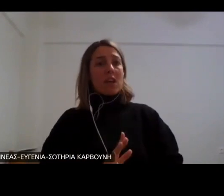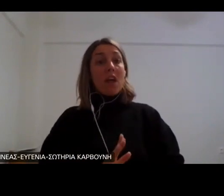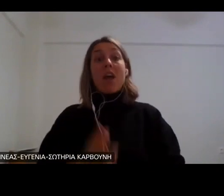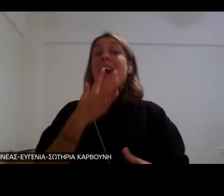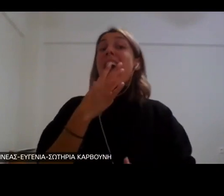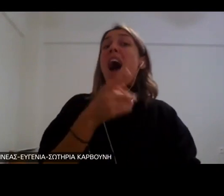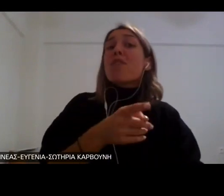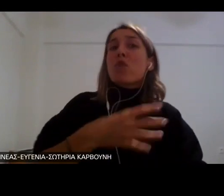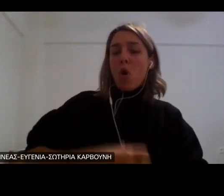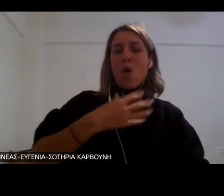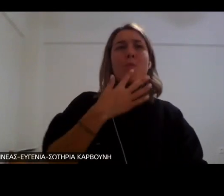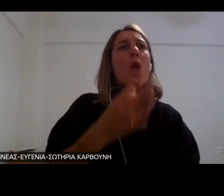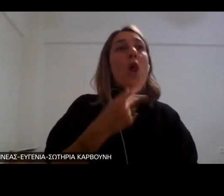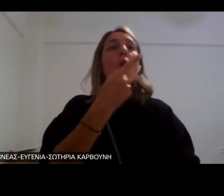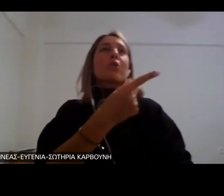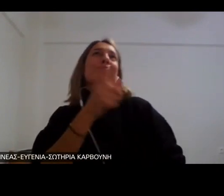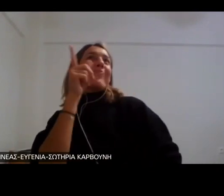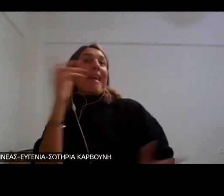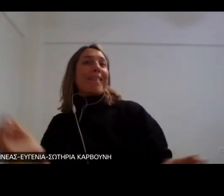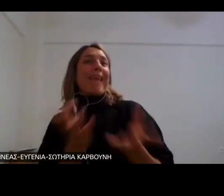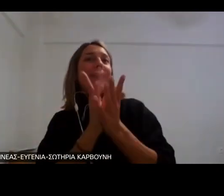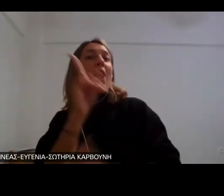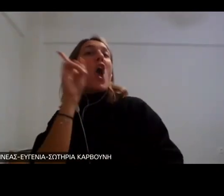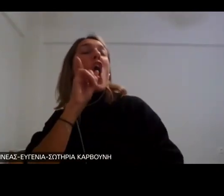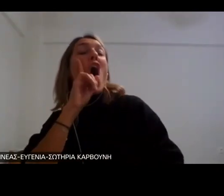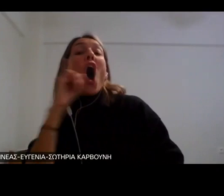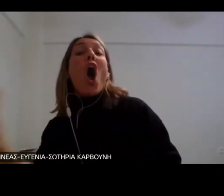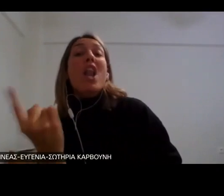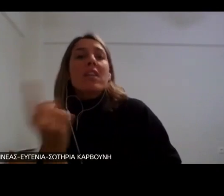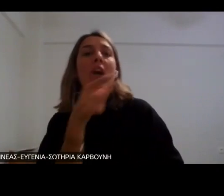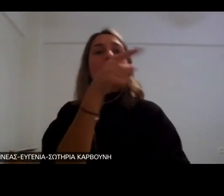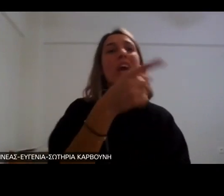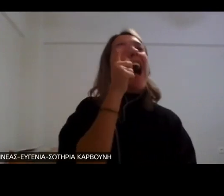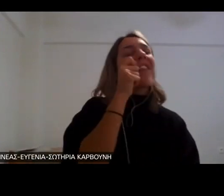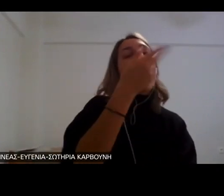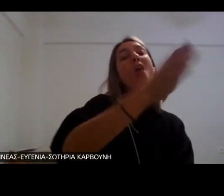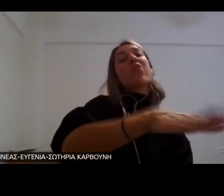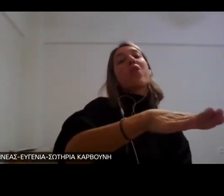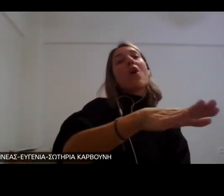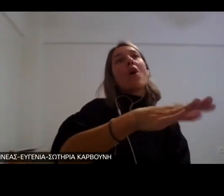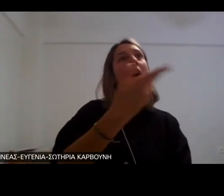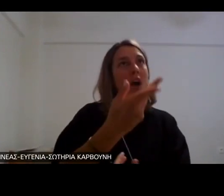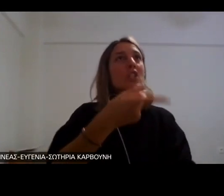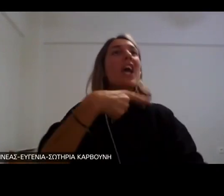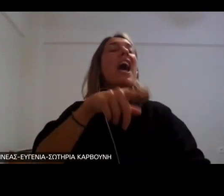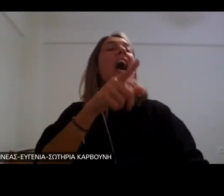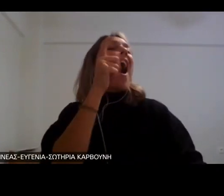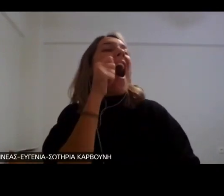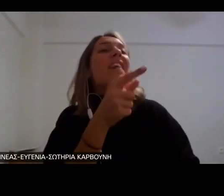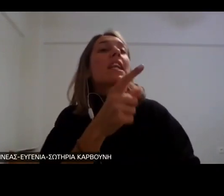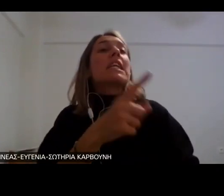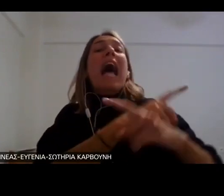υποδέστερη, λιγότερη θέση της γυναίκας, να υποβιβαστεί από υποκείμενο σε αντικείμενο. Ο σεξισμός στη γλώσσα είναι